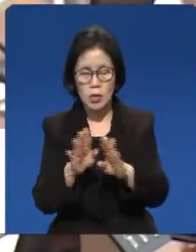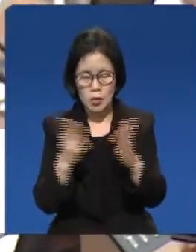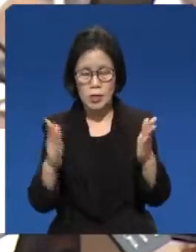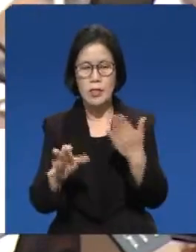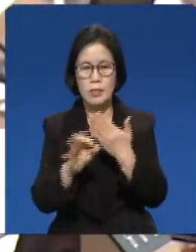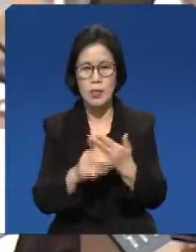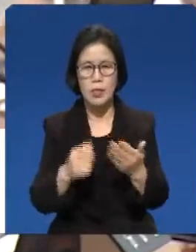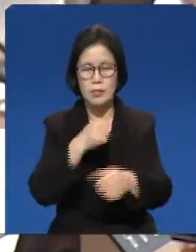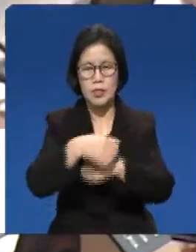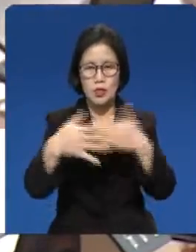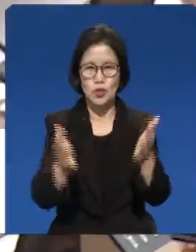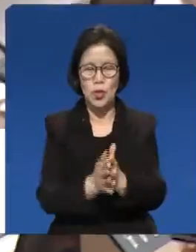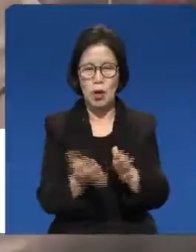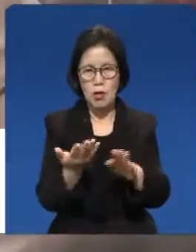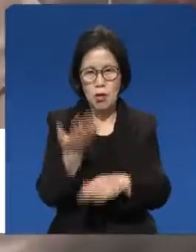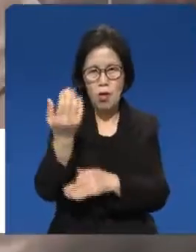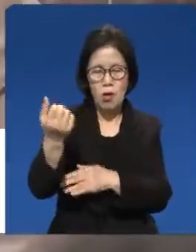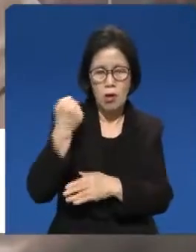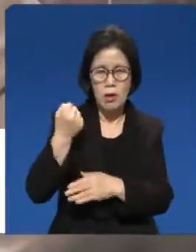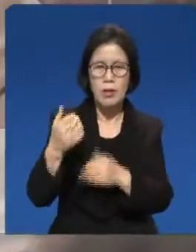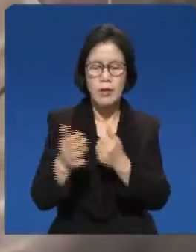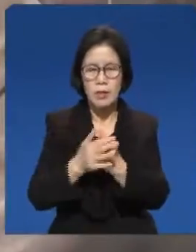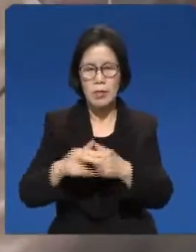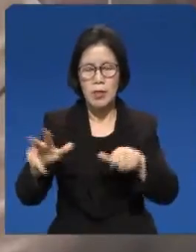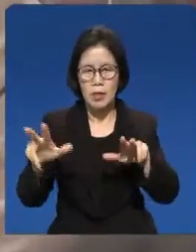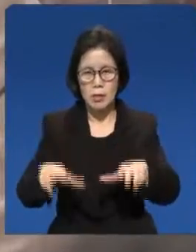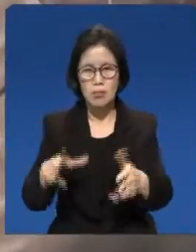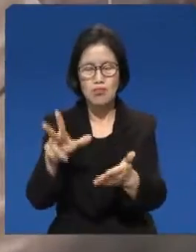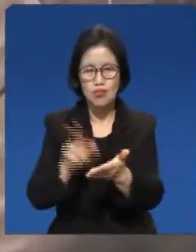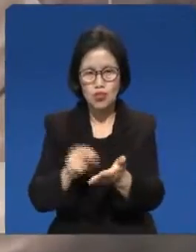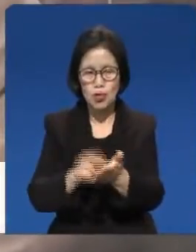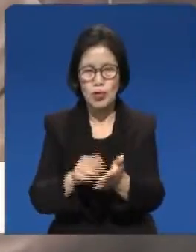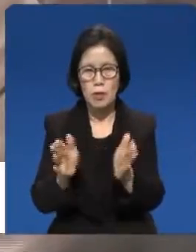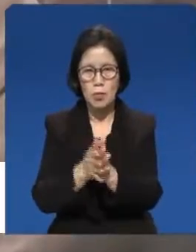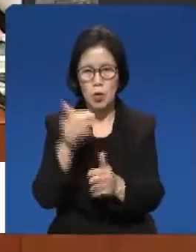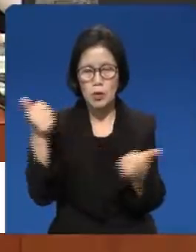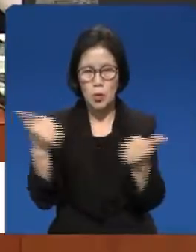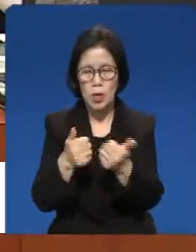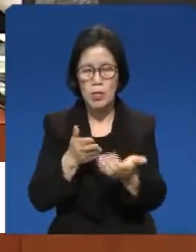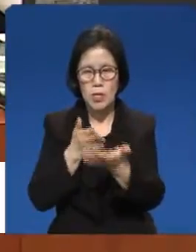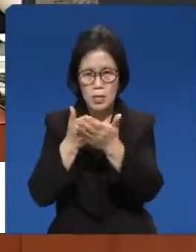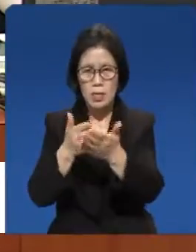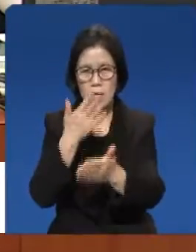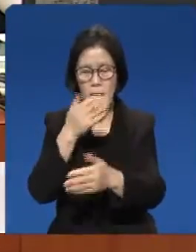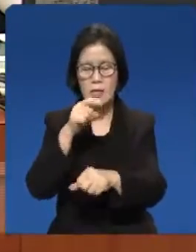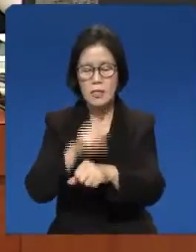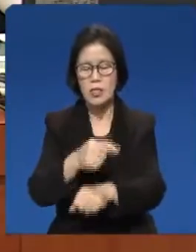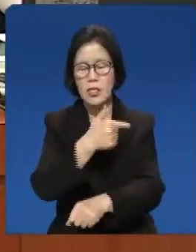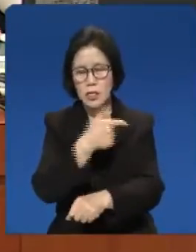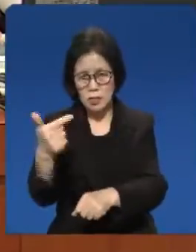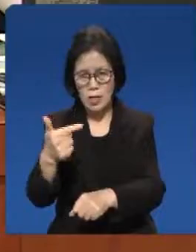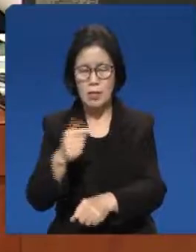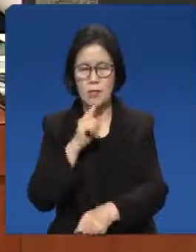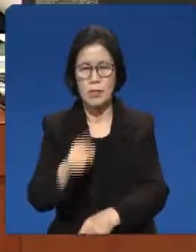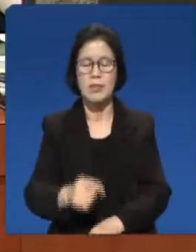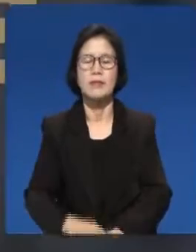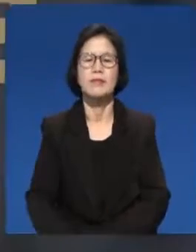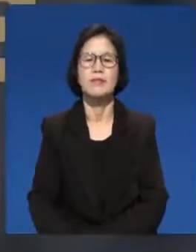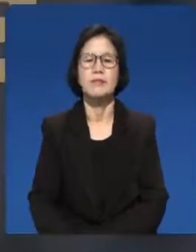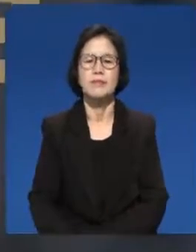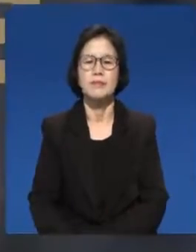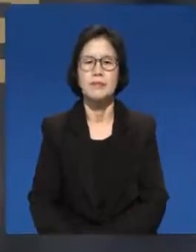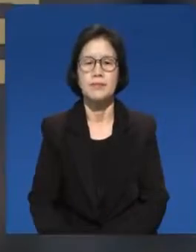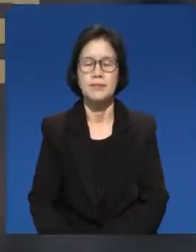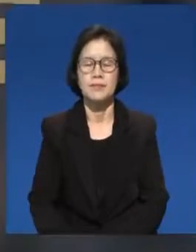민주당이 우위를 차지해 쟁점 1 거니 본회의에 상정될 가능성이 커졌다 는 분석이 나왔습니다